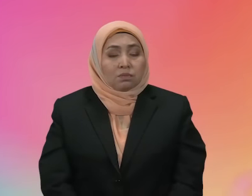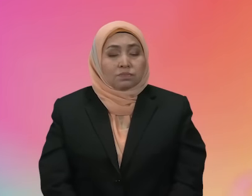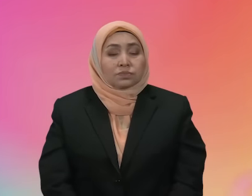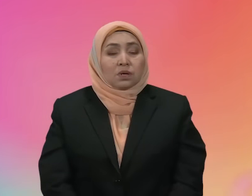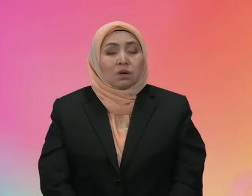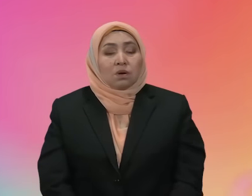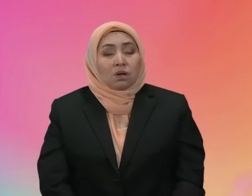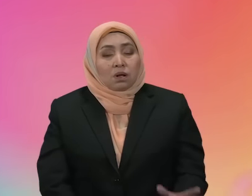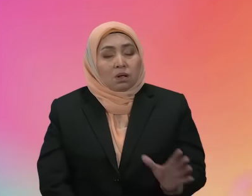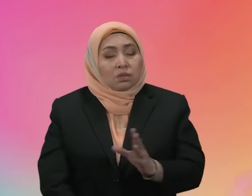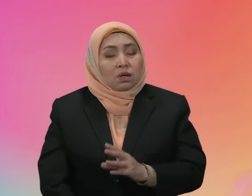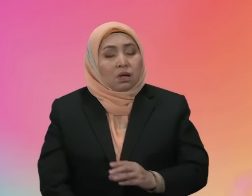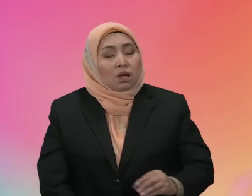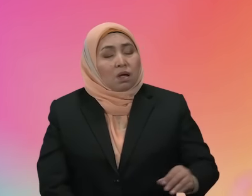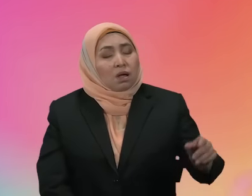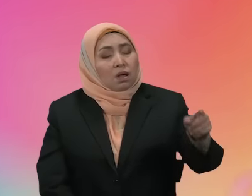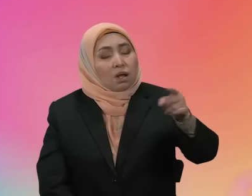الله